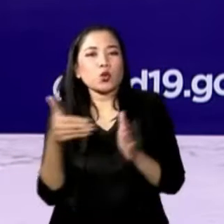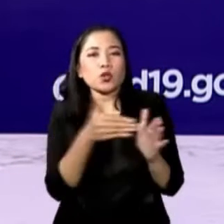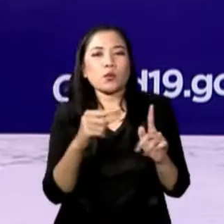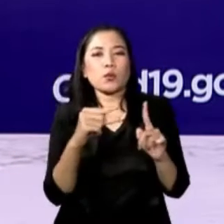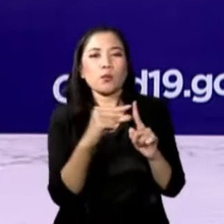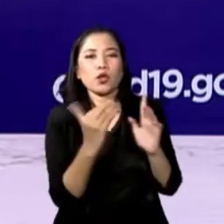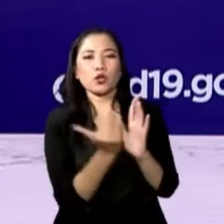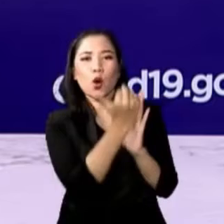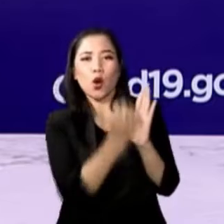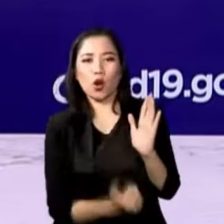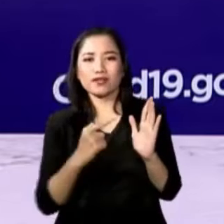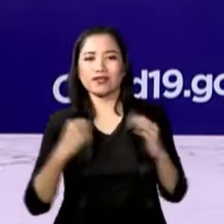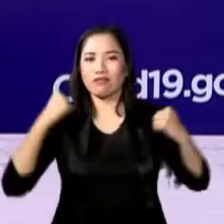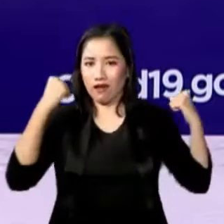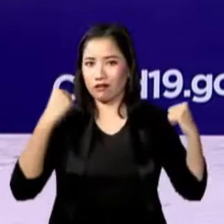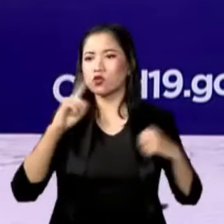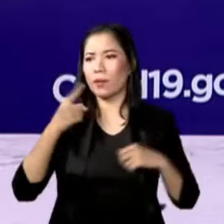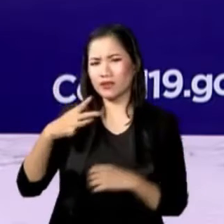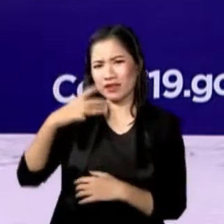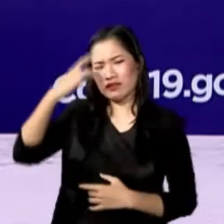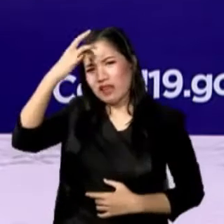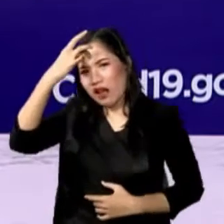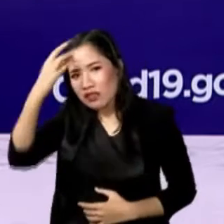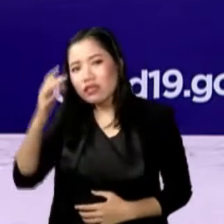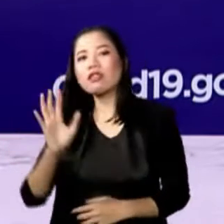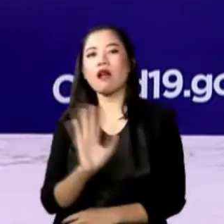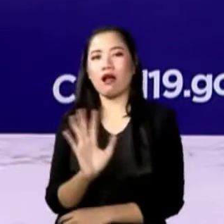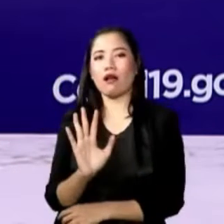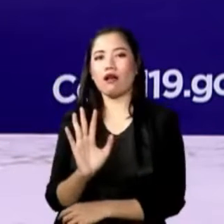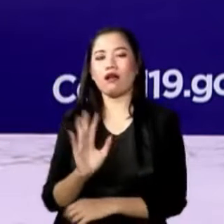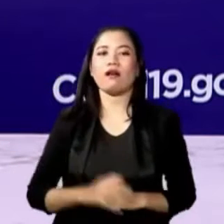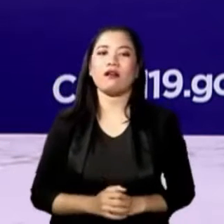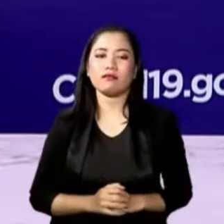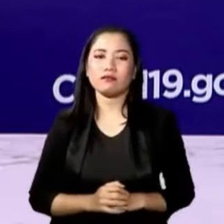kesehatan agar tidak jatuh sakit saat menjalankan tugas.